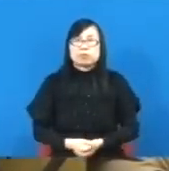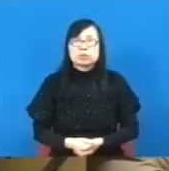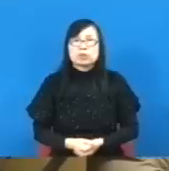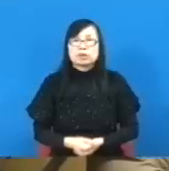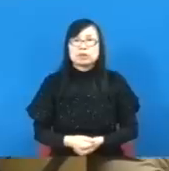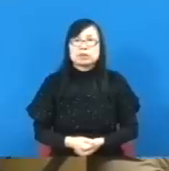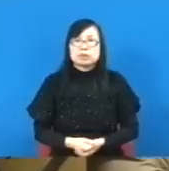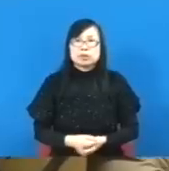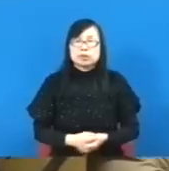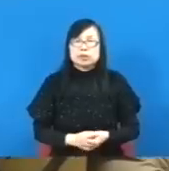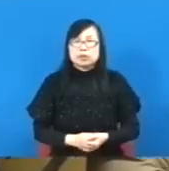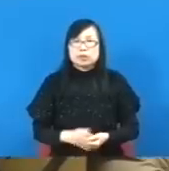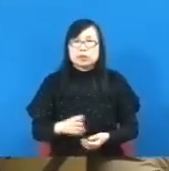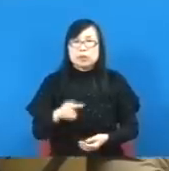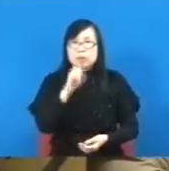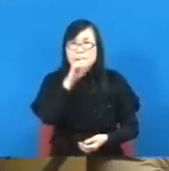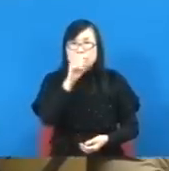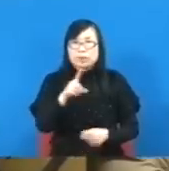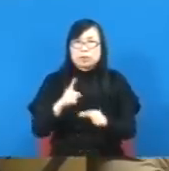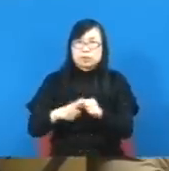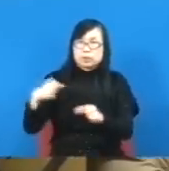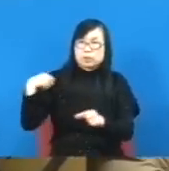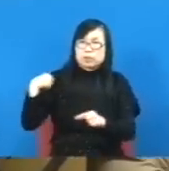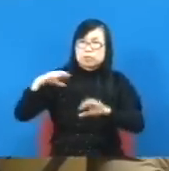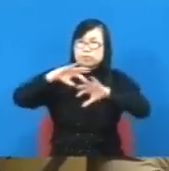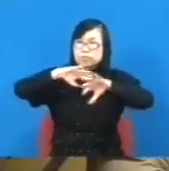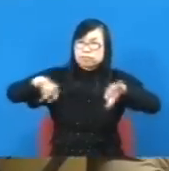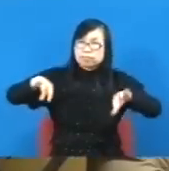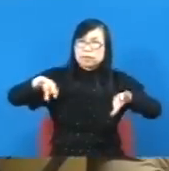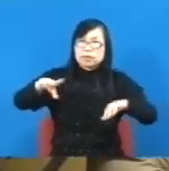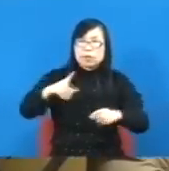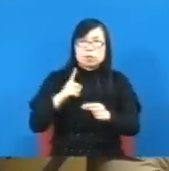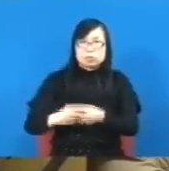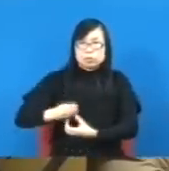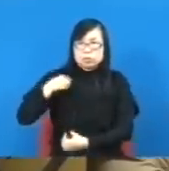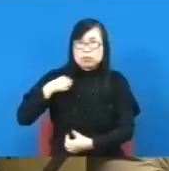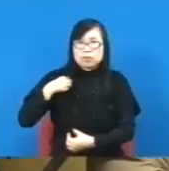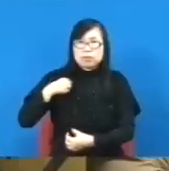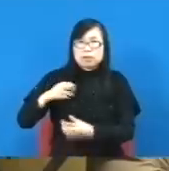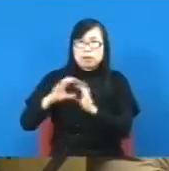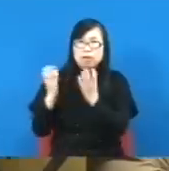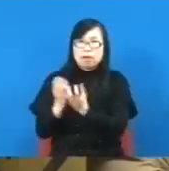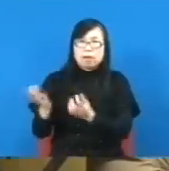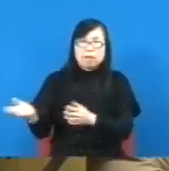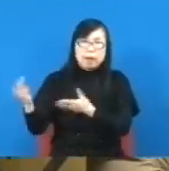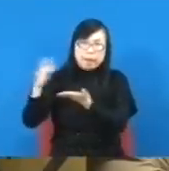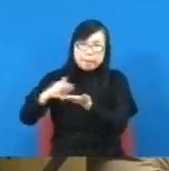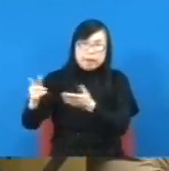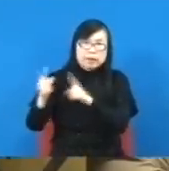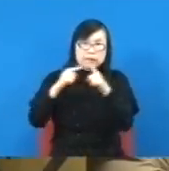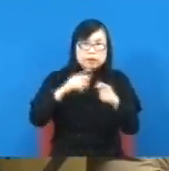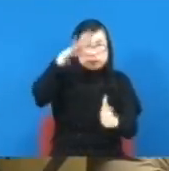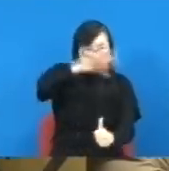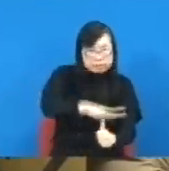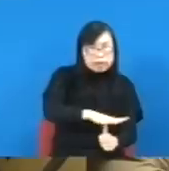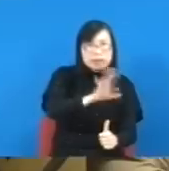你又說跟中國割斷的時候，那共產黨派人下來鎮壓你的時候，你就不要怨了。其